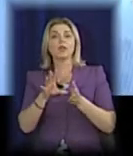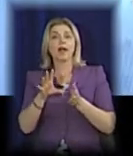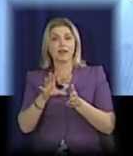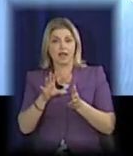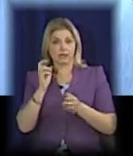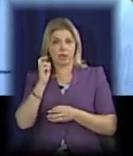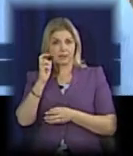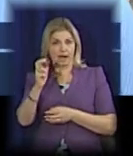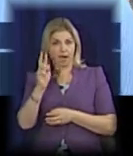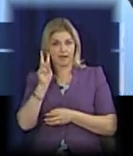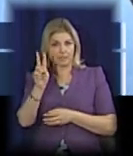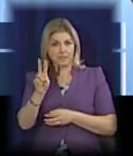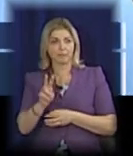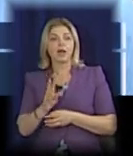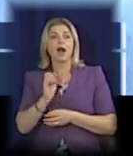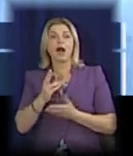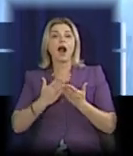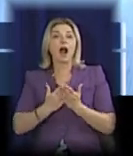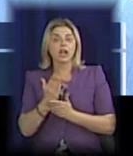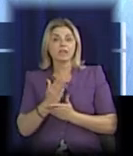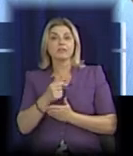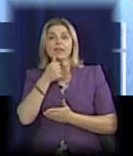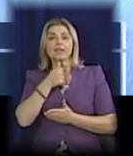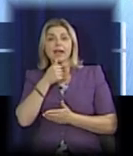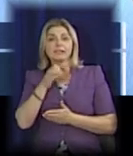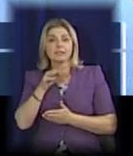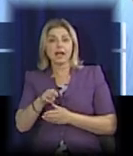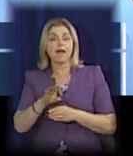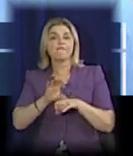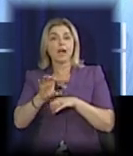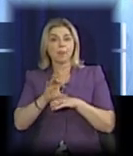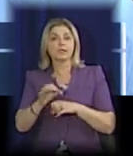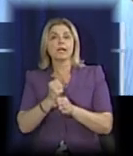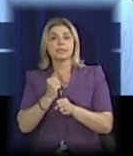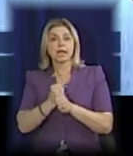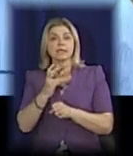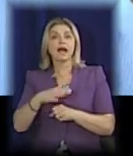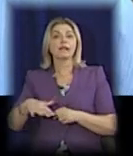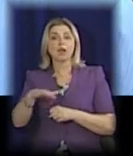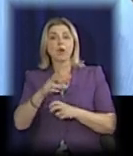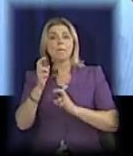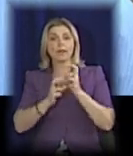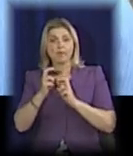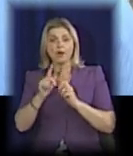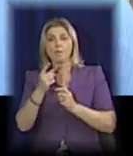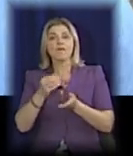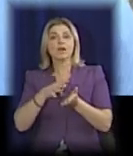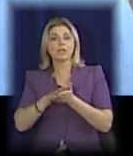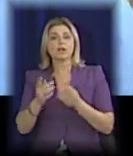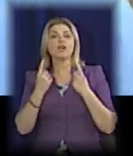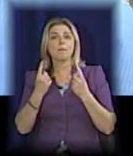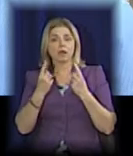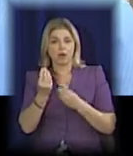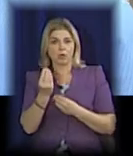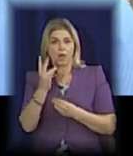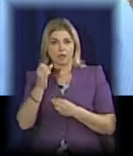якості тестового пуску використати такі світильники на території підприємства, бо підприємство витрачає великі кошти, на, в тому числі